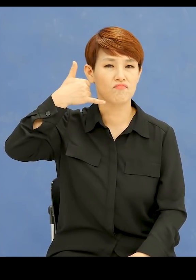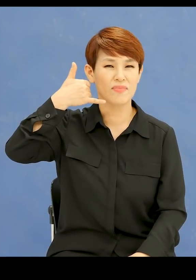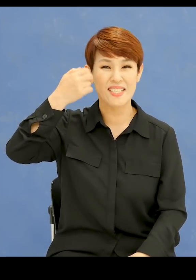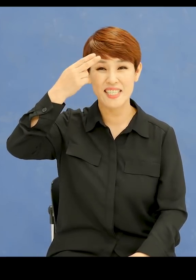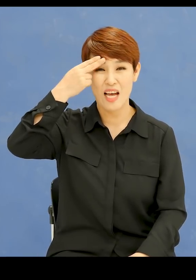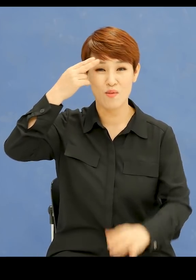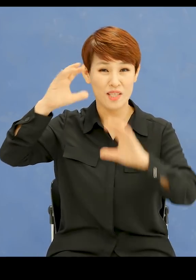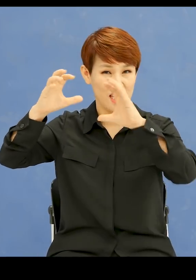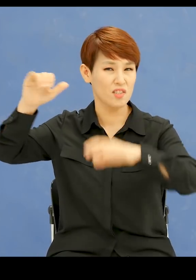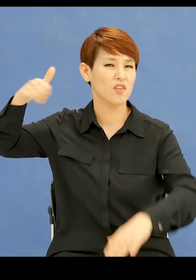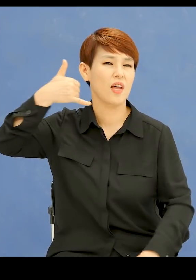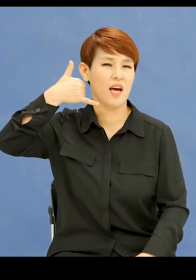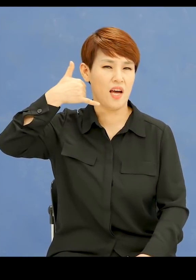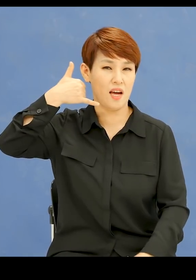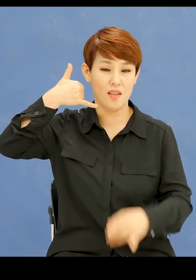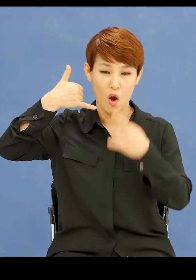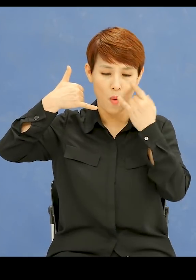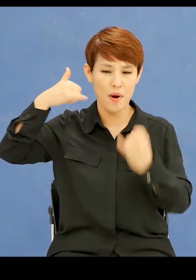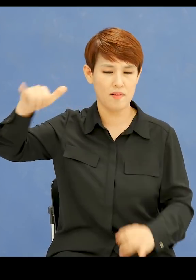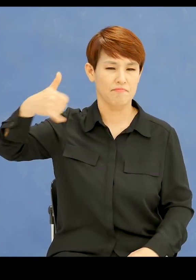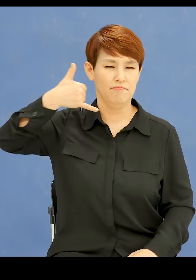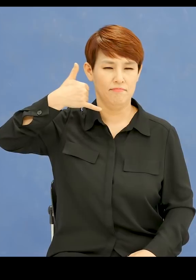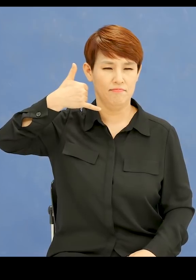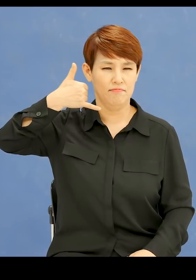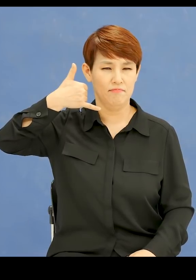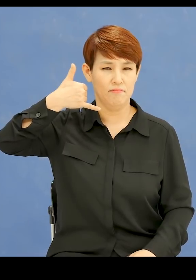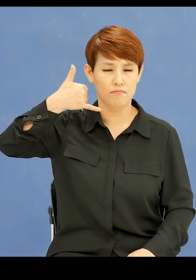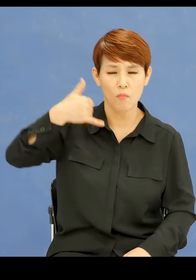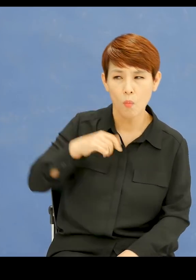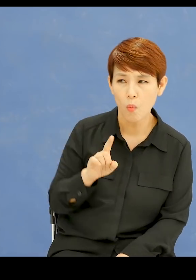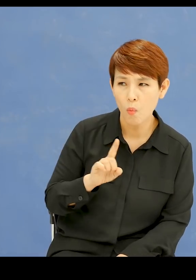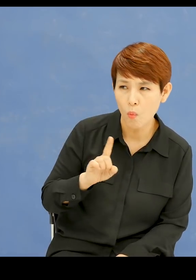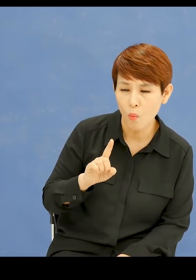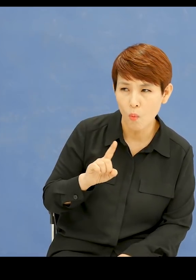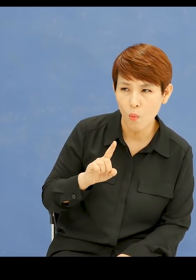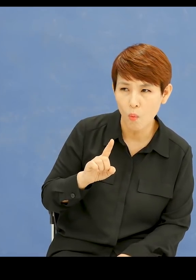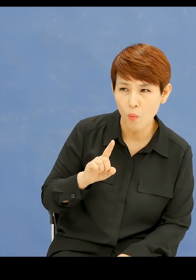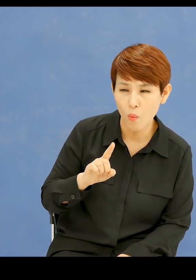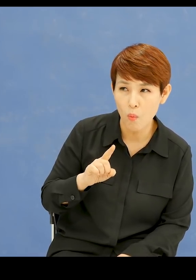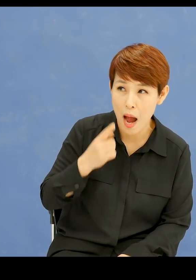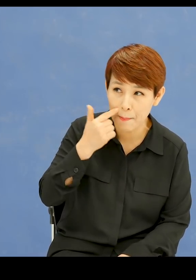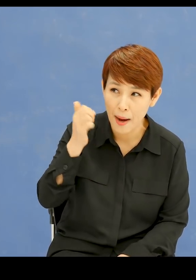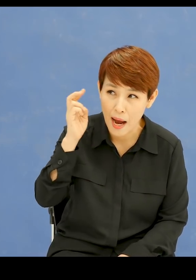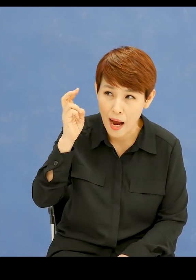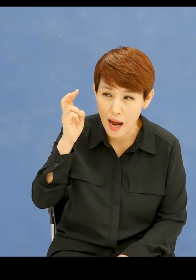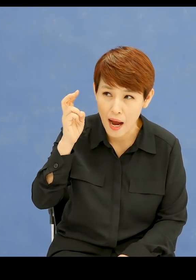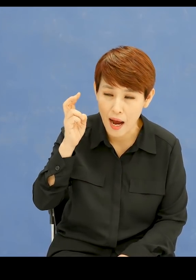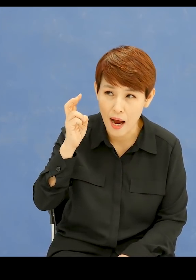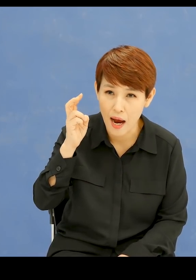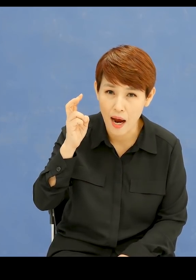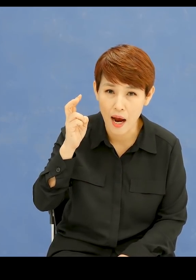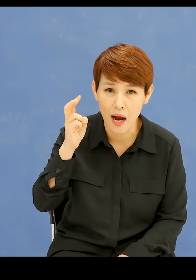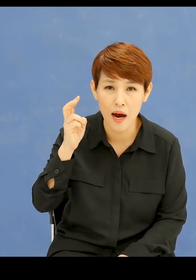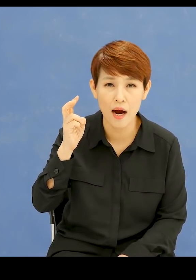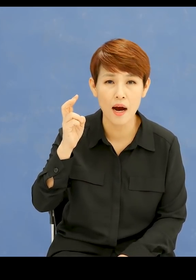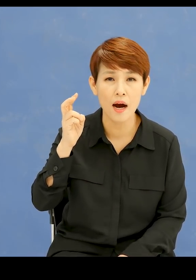이제 사우디에서 온 전화. 어머니가 전화를 받았고 저희가 옆에서 듣고 있었어요. 아빠인가 보다 그러고 듣고